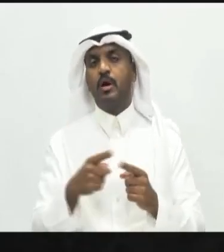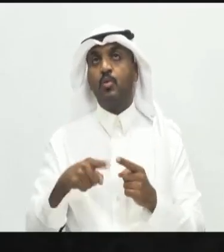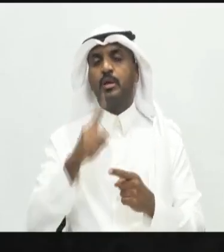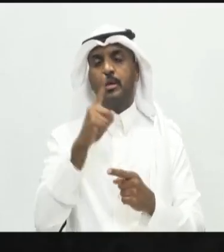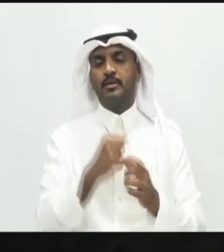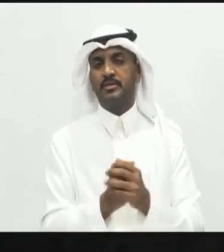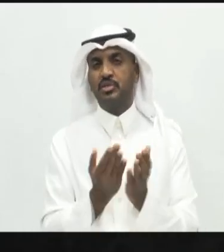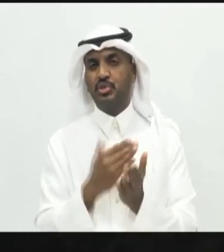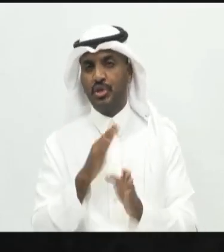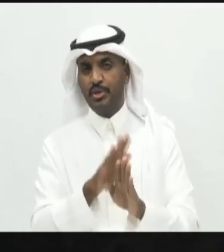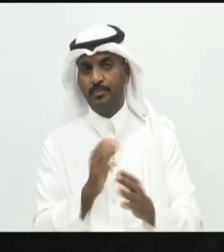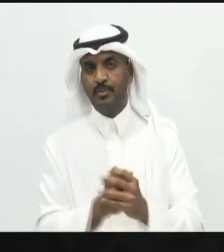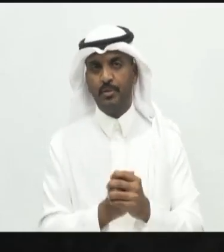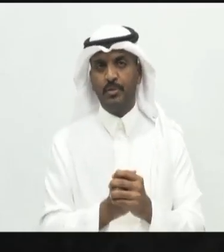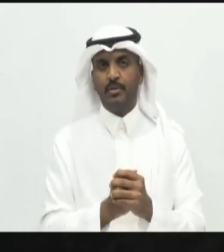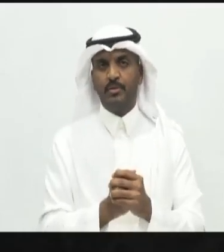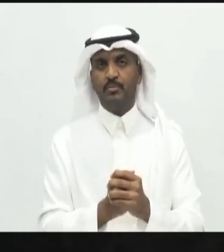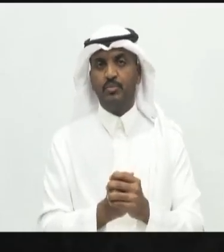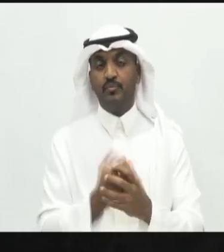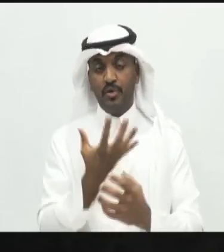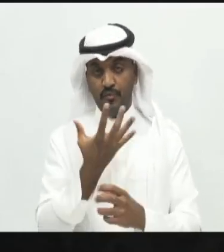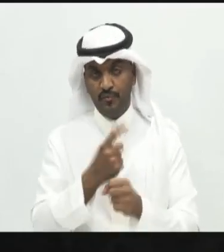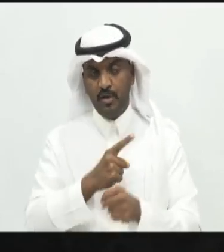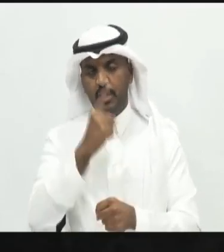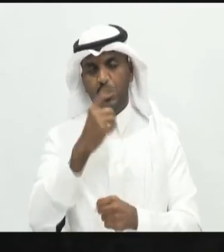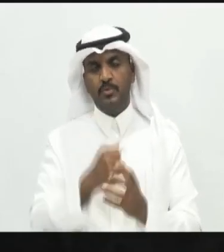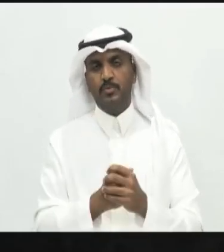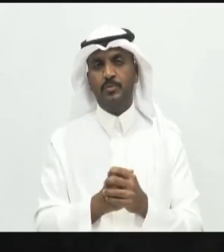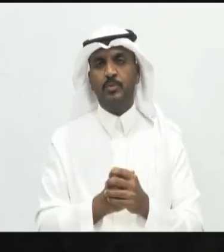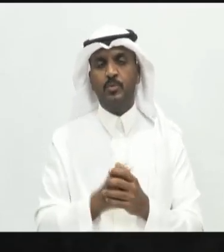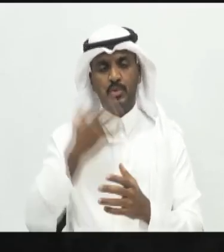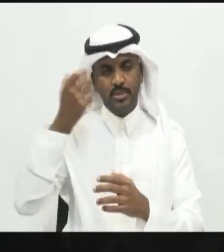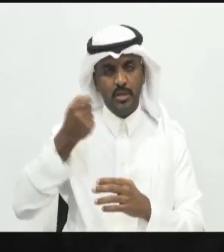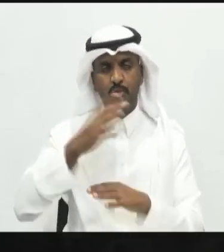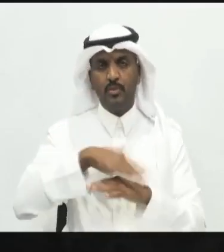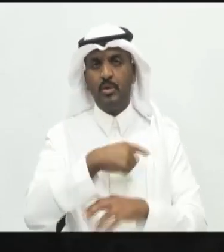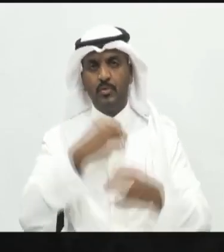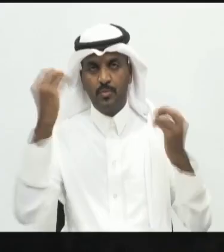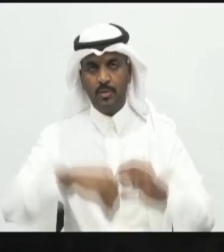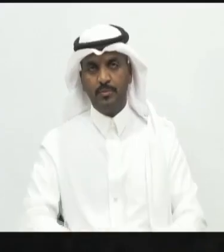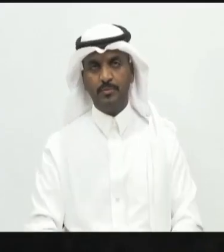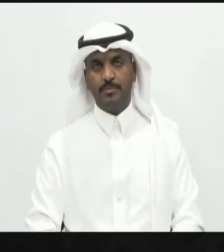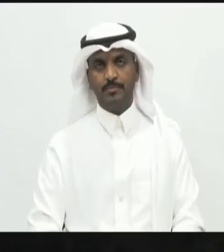في درس اخر قريب دمتم في حفظ الله ورعايته والسلام عليكم ورحمه الله وبركاته